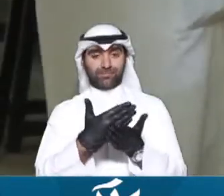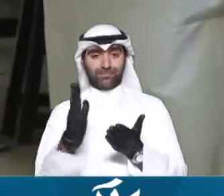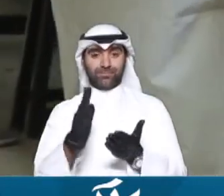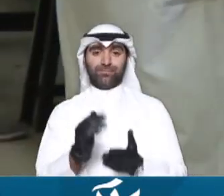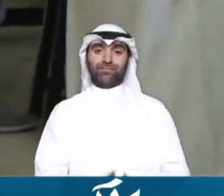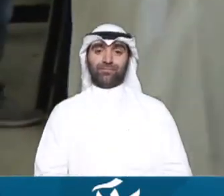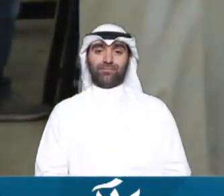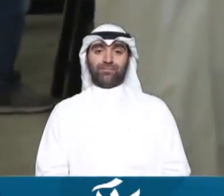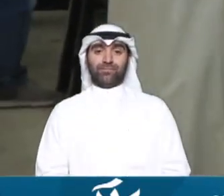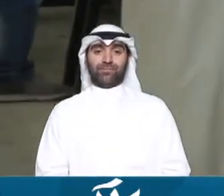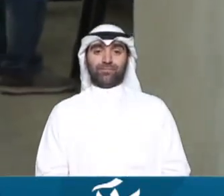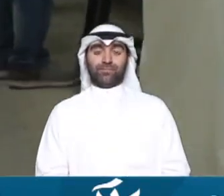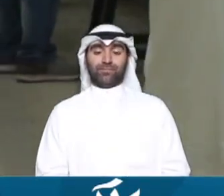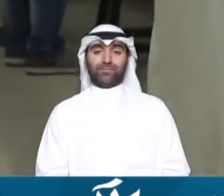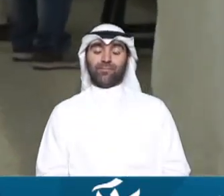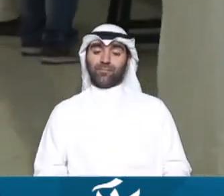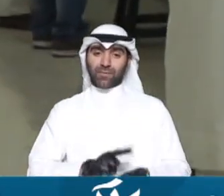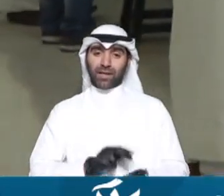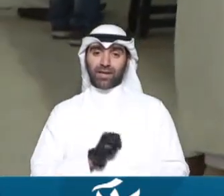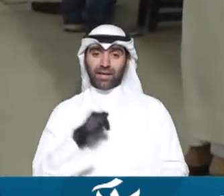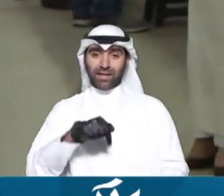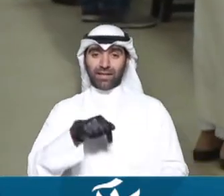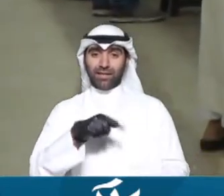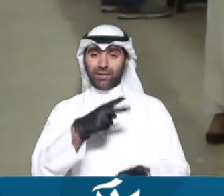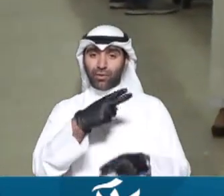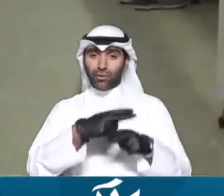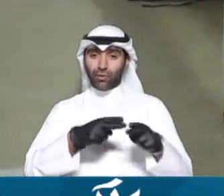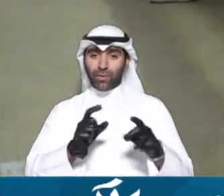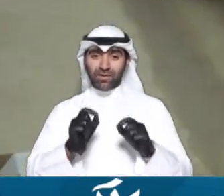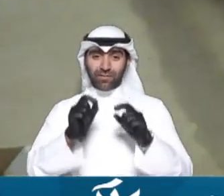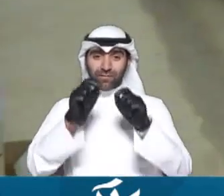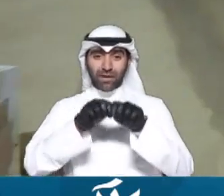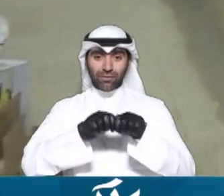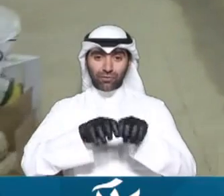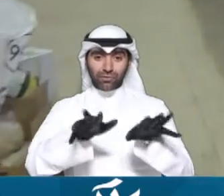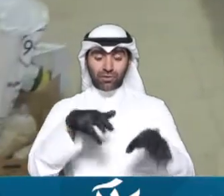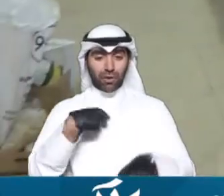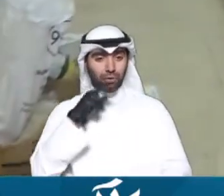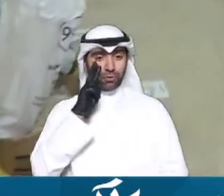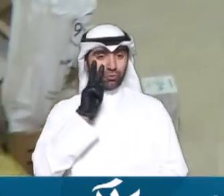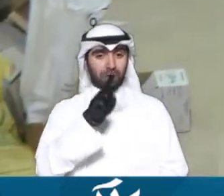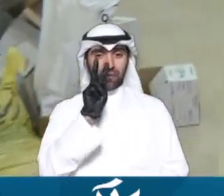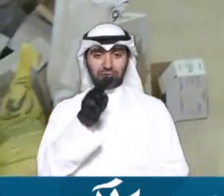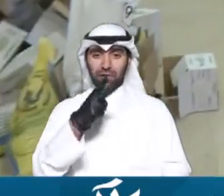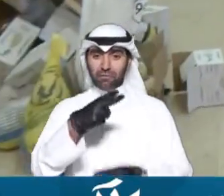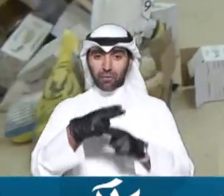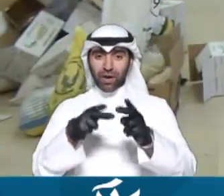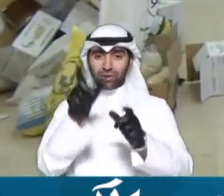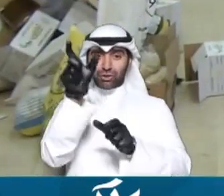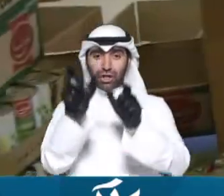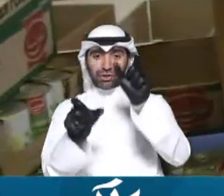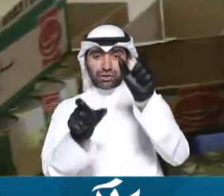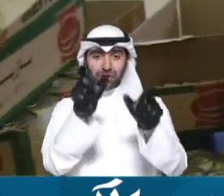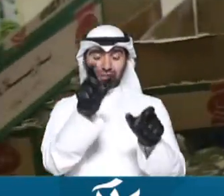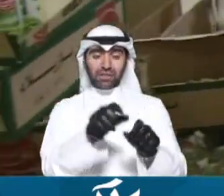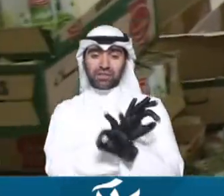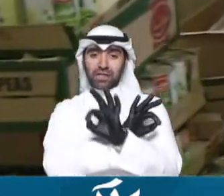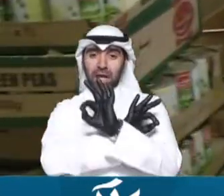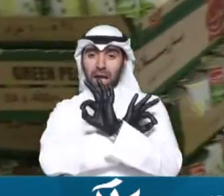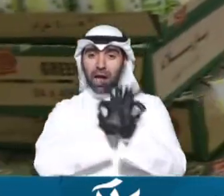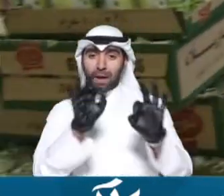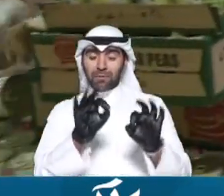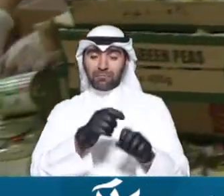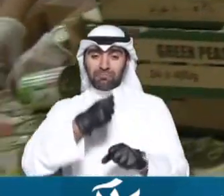ظل هذه الظروف تتجلى أسمى صور التلاحم الوطني من خلال الحملات التطوعية الفردية كانت أم